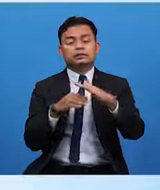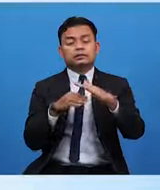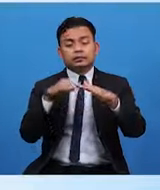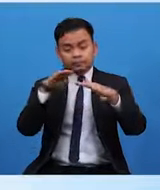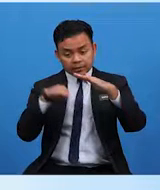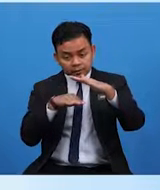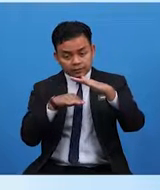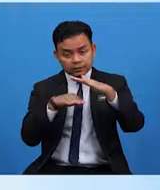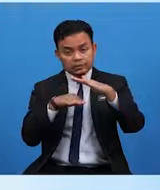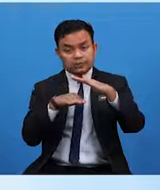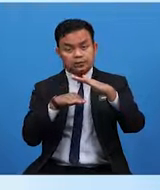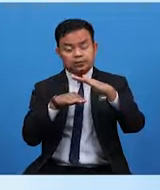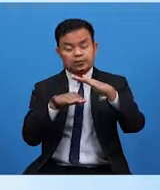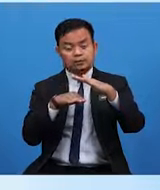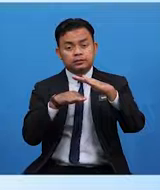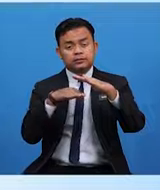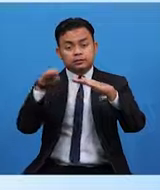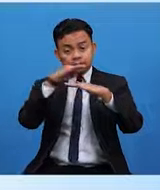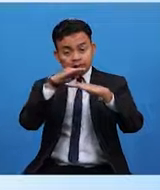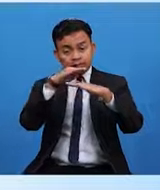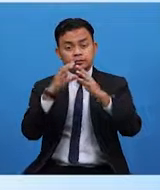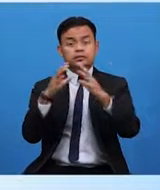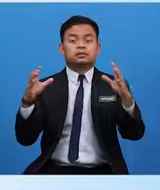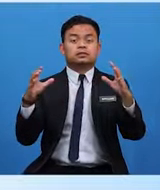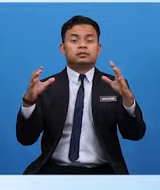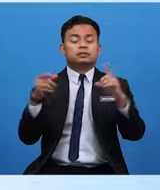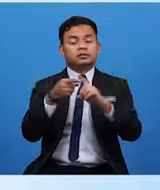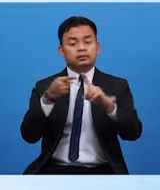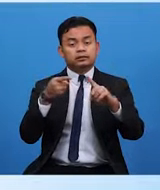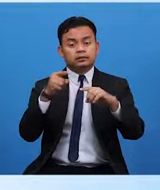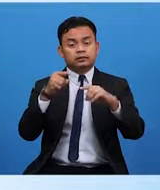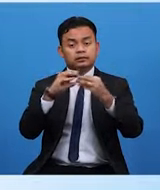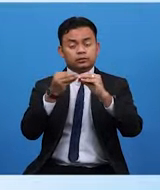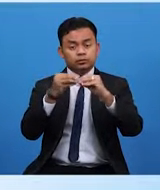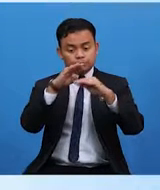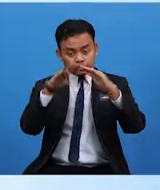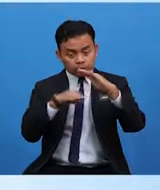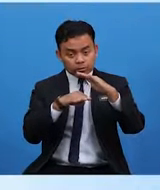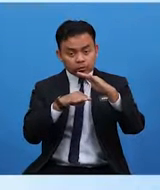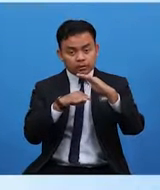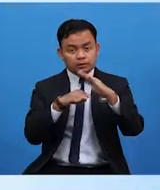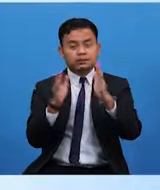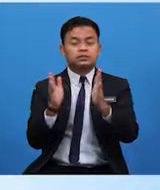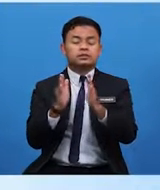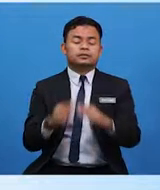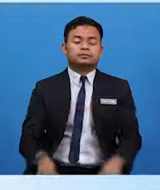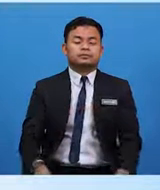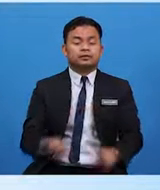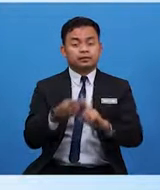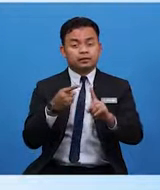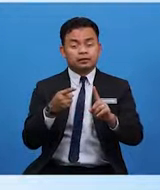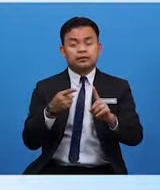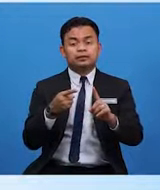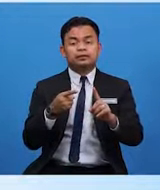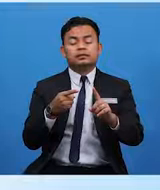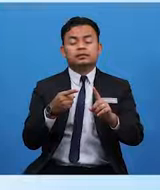besar daripada nilai nomor mewakili penyebut Day ini like keseluruhannya sama